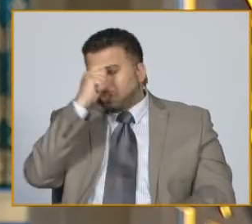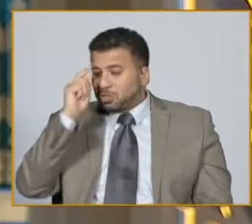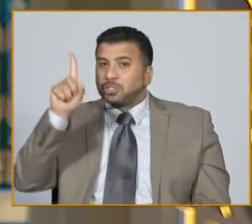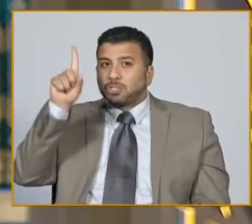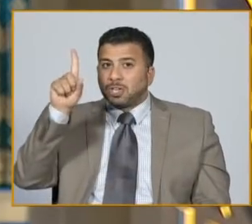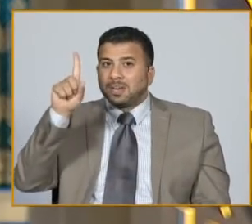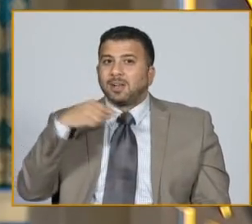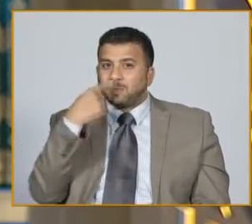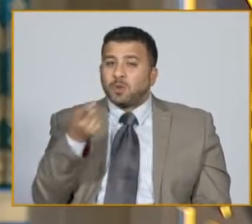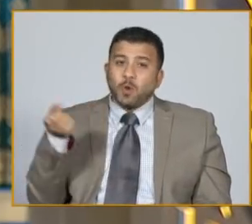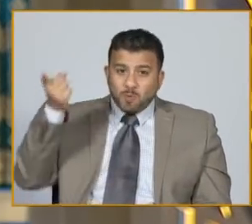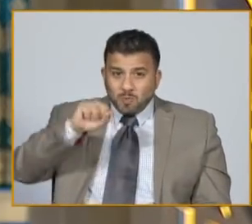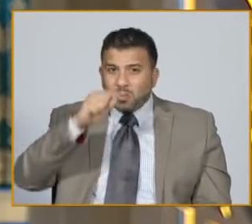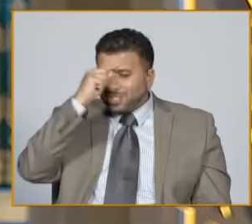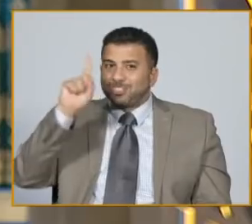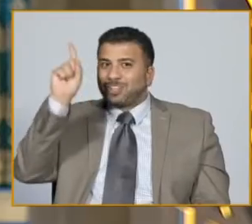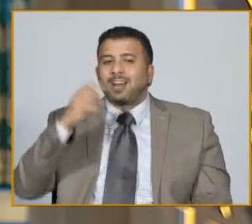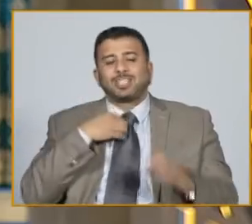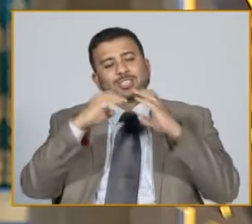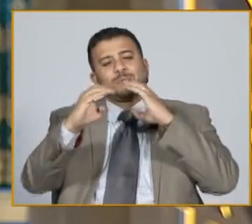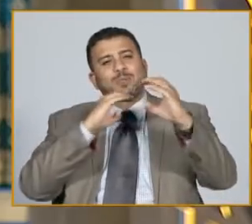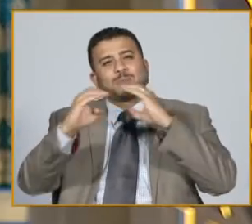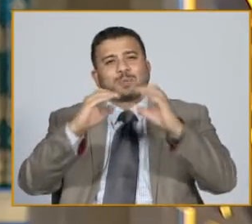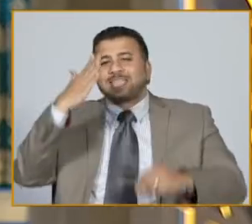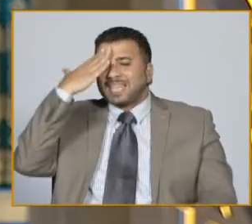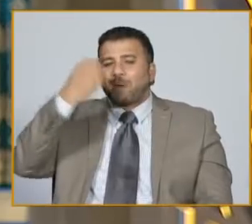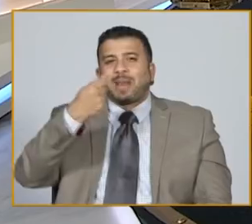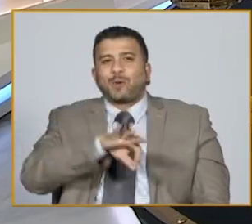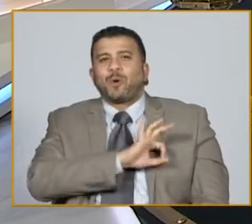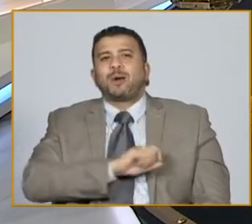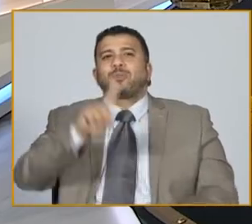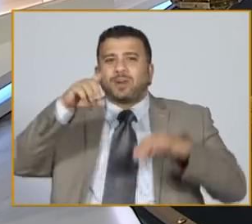أول الحلقة غدا أجيب على أسئلتكم. السلام عليكم ورحمة الله.